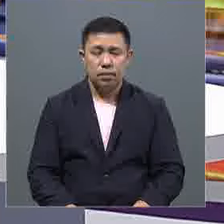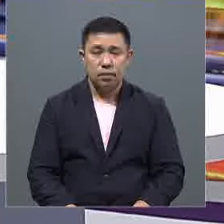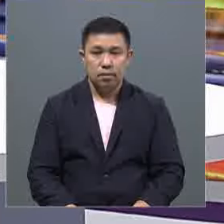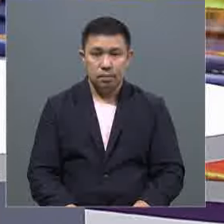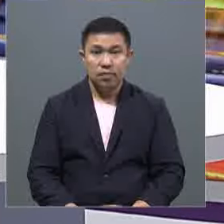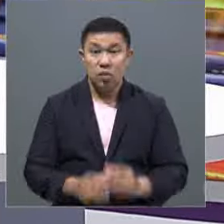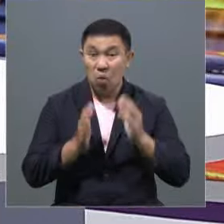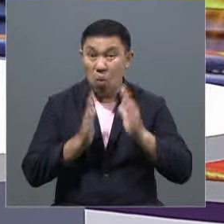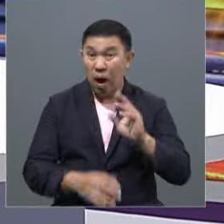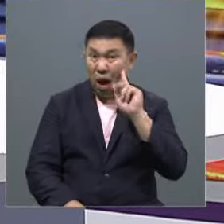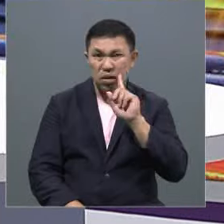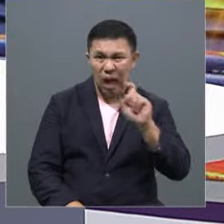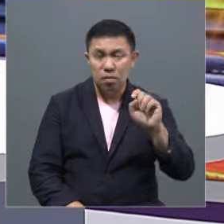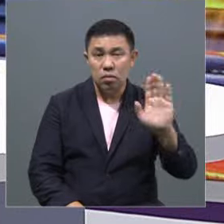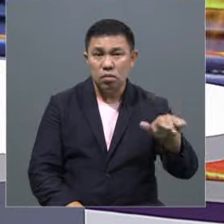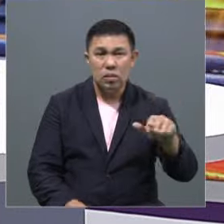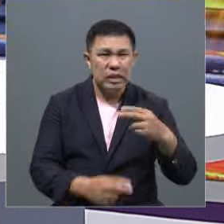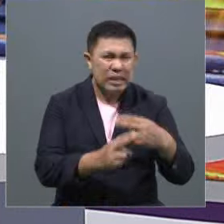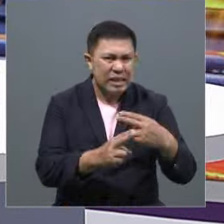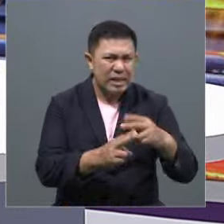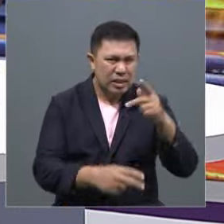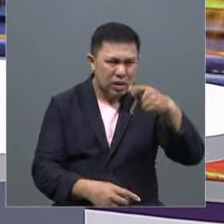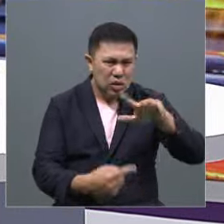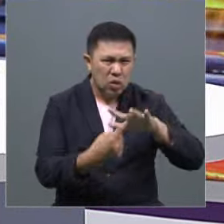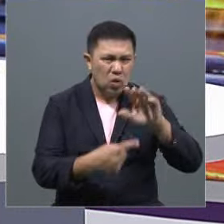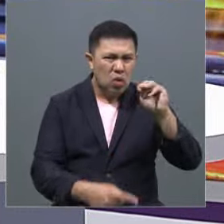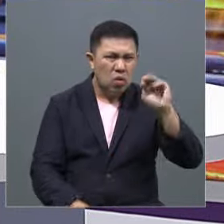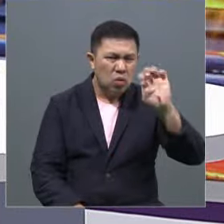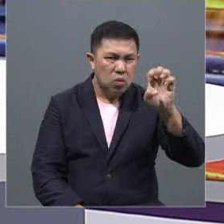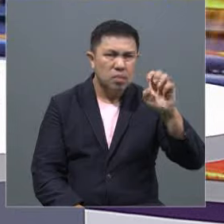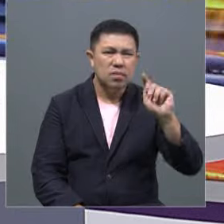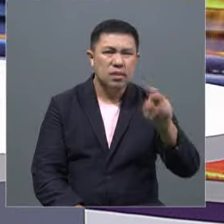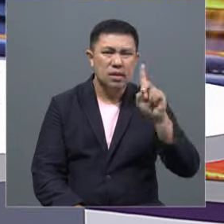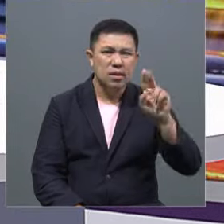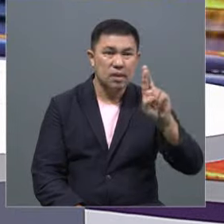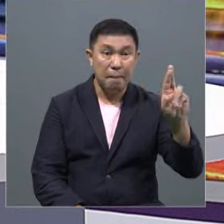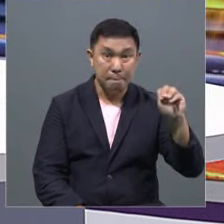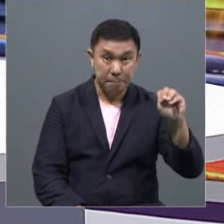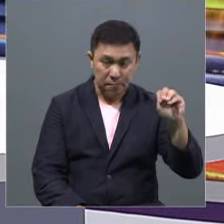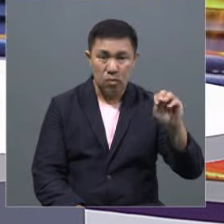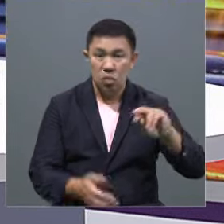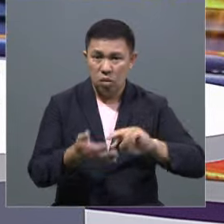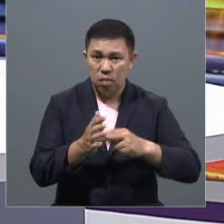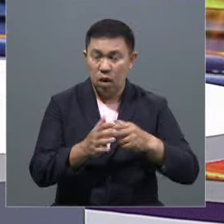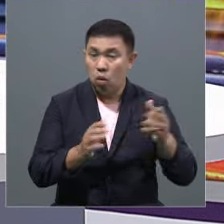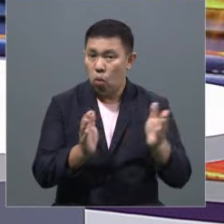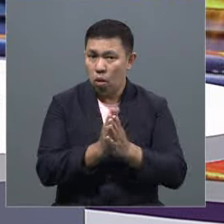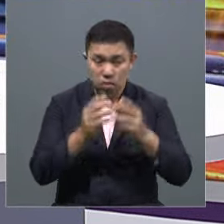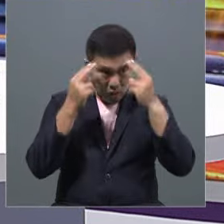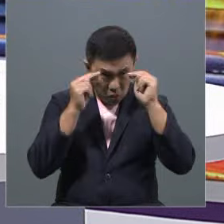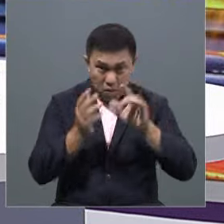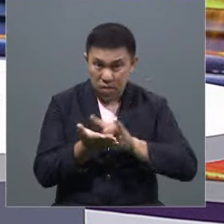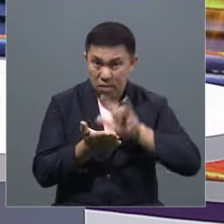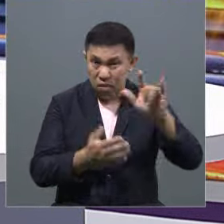อ่ะนักข่าวถามถึงคุณภูมิธรรมนะครับคุณภูมิธรรมเนี่ยก็ให้สัมภาษณ์มาเช่นเดียวกันประเด็นเดียวกันนี่แหละแต่ว่าไม่ได้อยู่ในทริปท่านนายกนะทริปท่านนายกเนี่ยไป